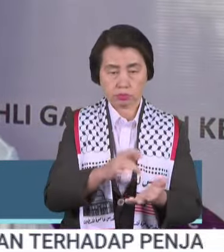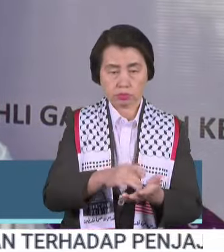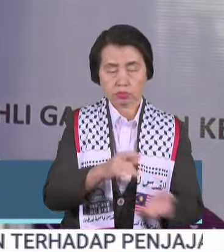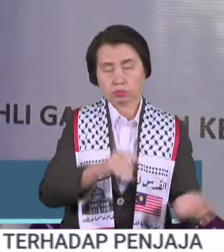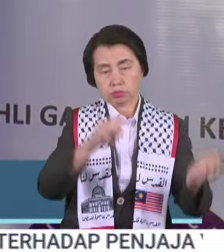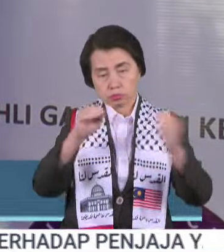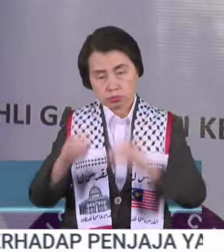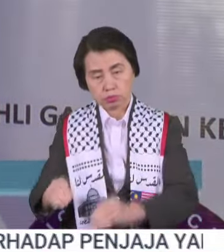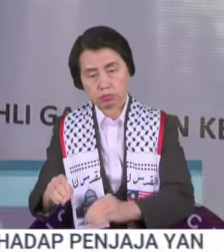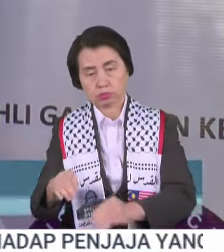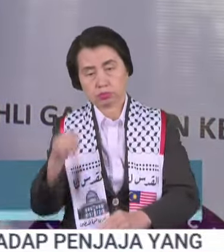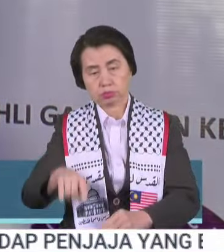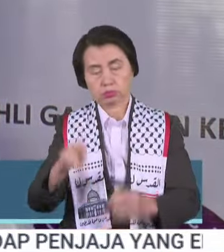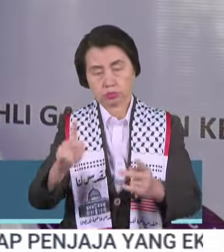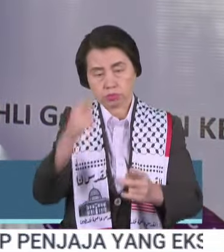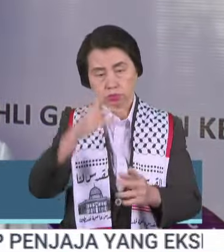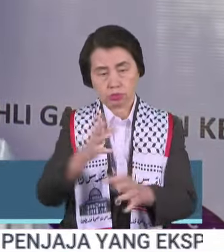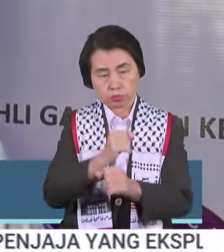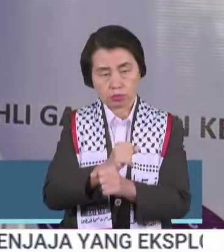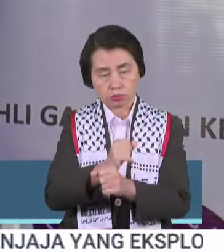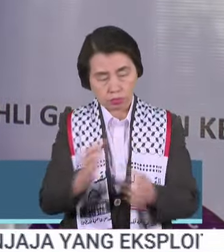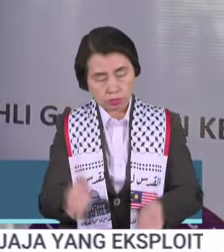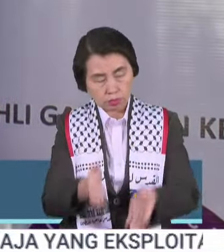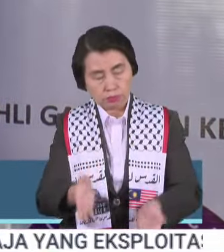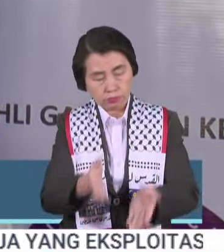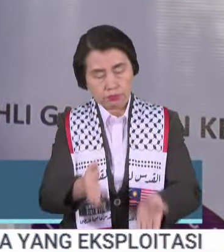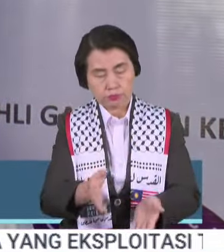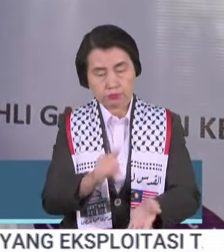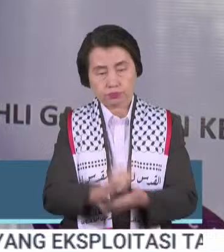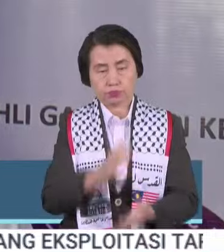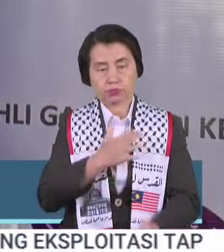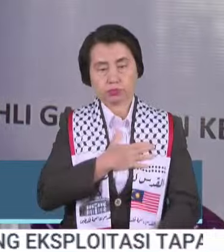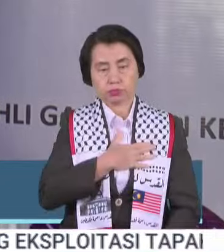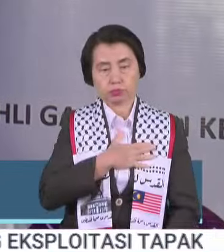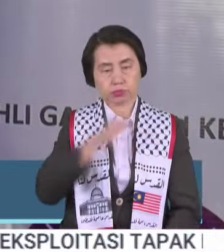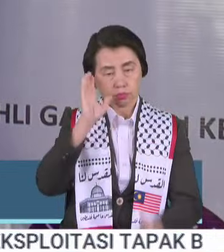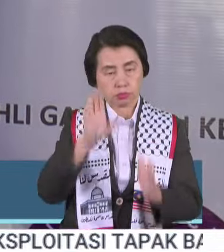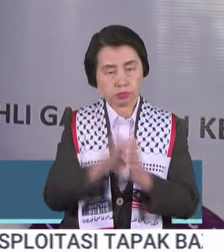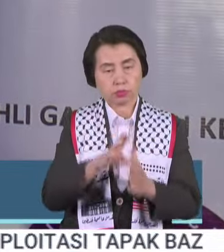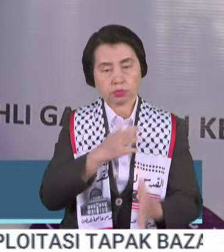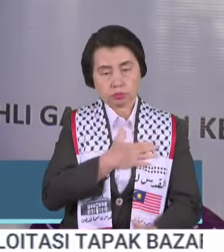Days untuk engagement, activation dan sebagainya. So that is my forte, that is my